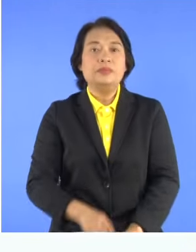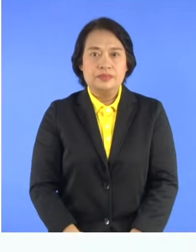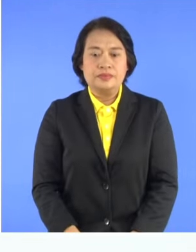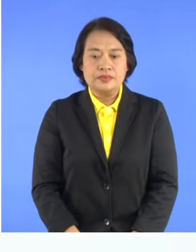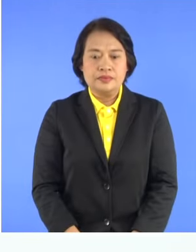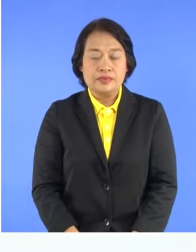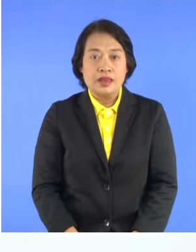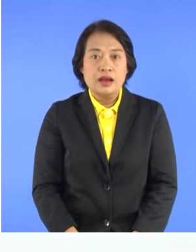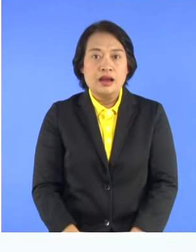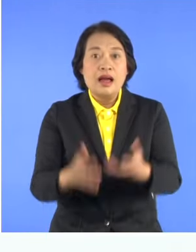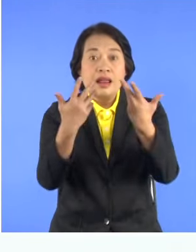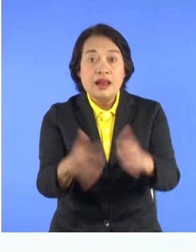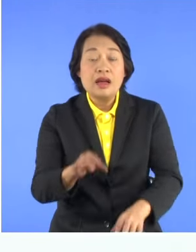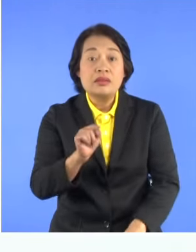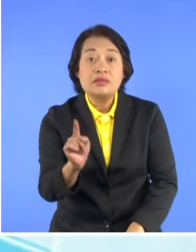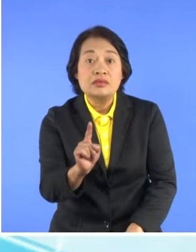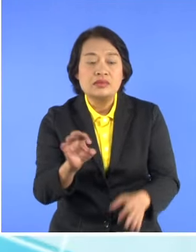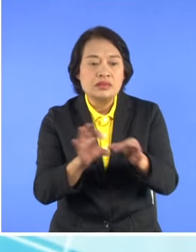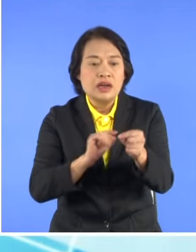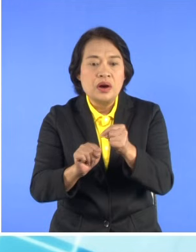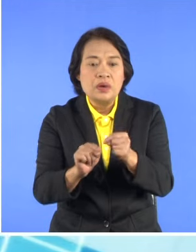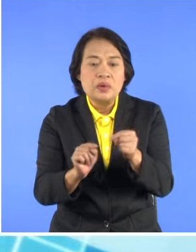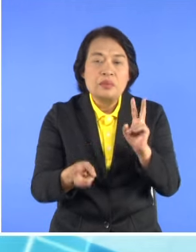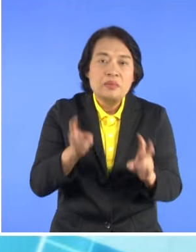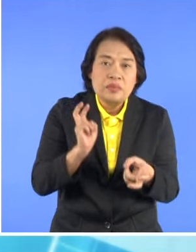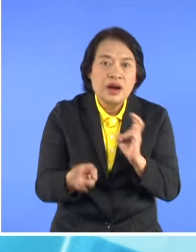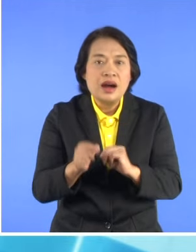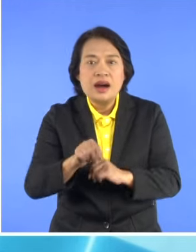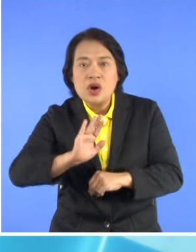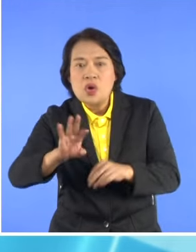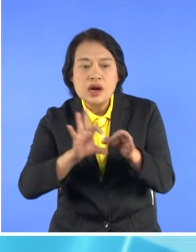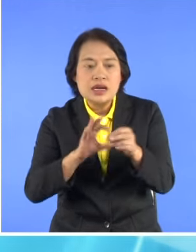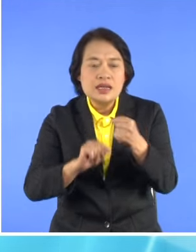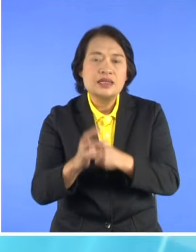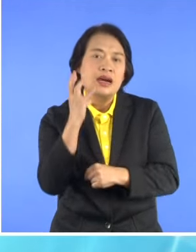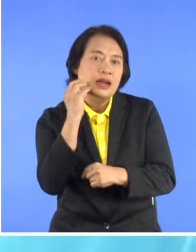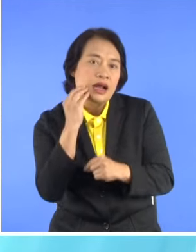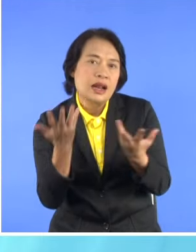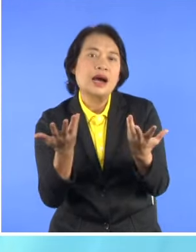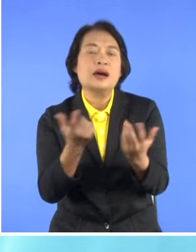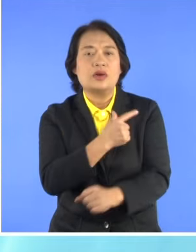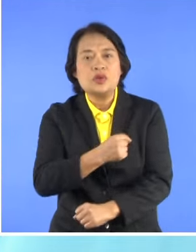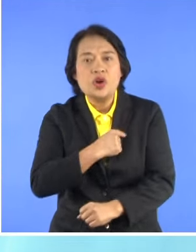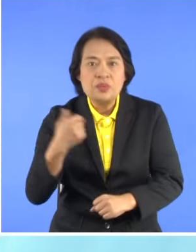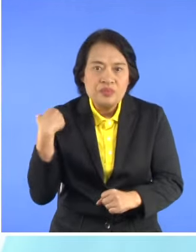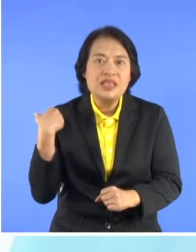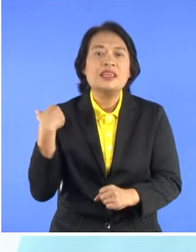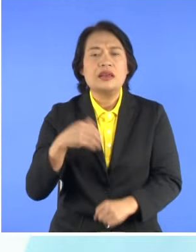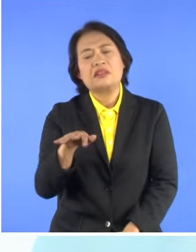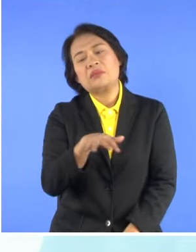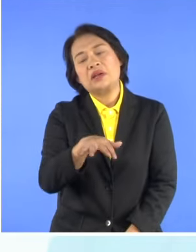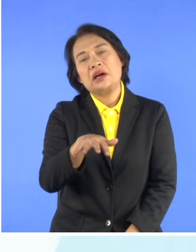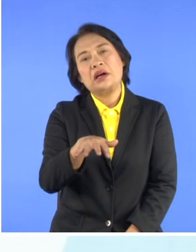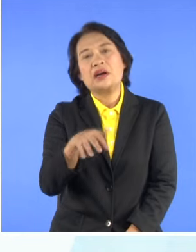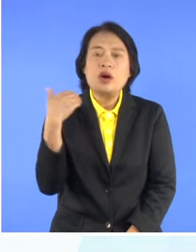ลาบูบู้เนี่ยก็ไม่เป็นคาแรคเตอร์ของสัตว์ประหลาดตัวน้อยตัวจิ๋วหน้าตาจะว่าน่ารักอ้าคนก็ชอบว่าน่ารักคนก็บอกว่าธรรมดาก็ธรรมดาก็